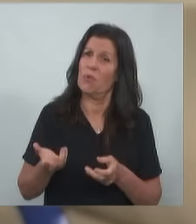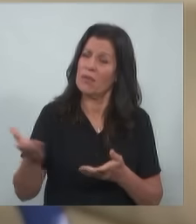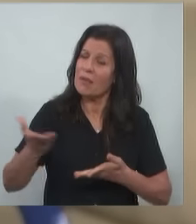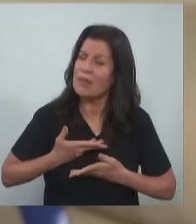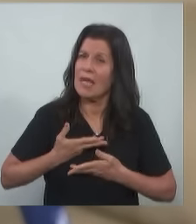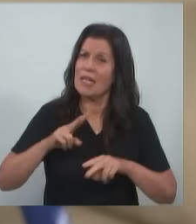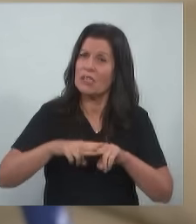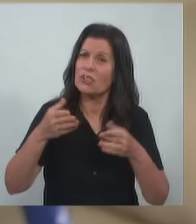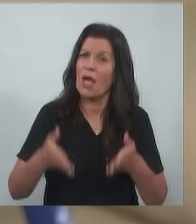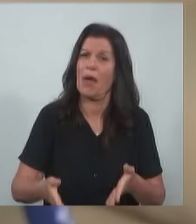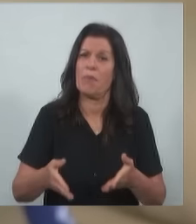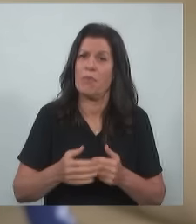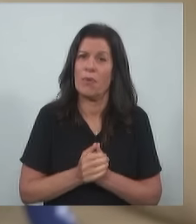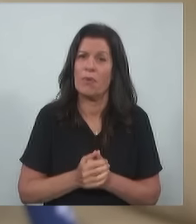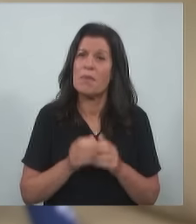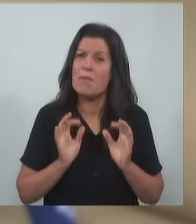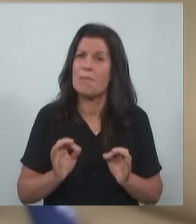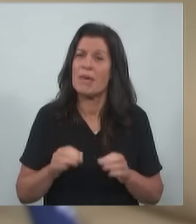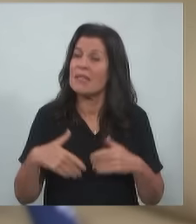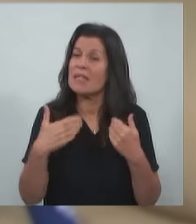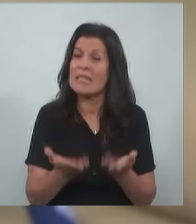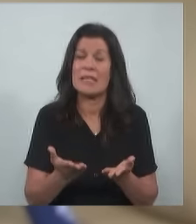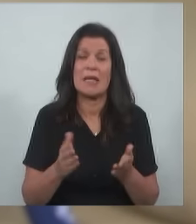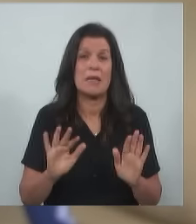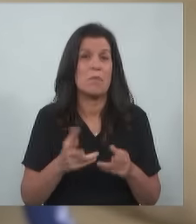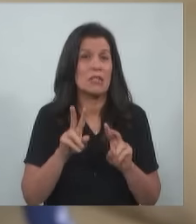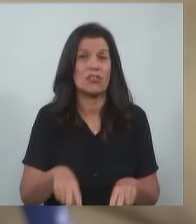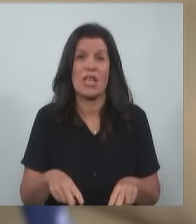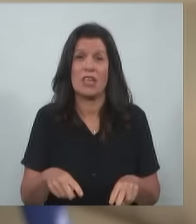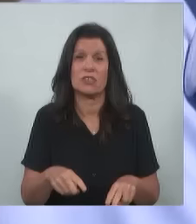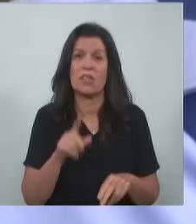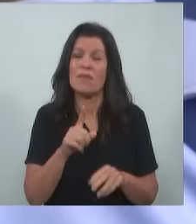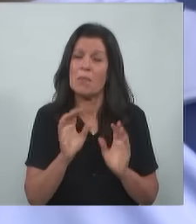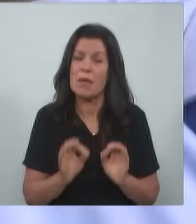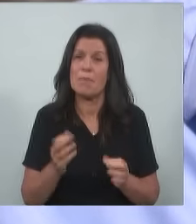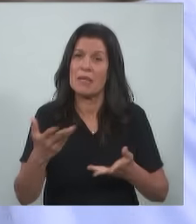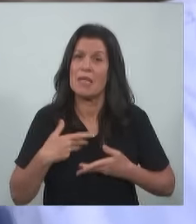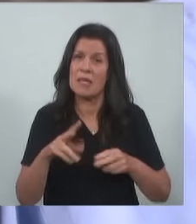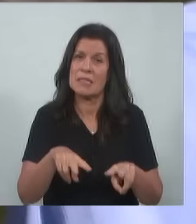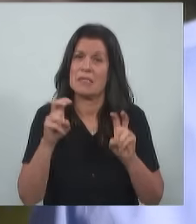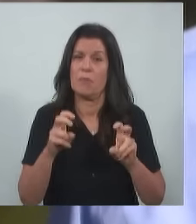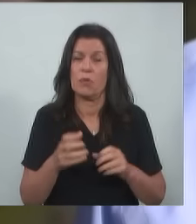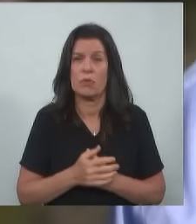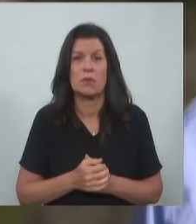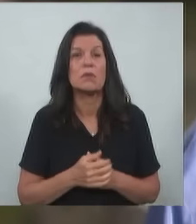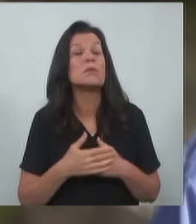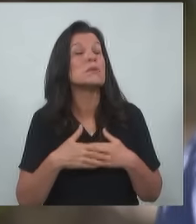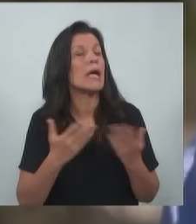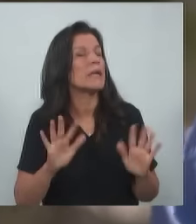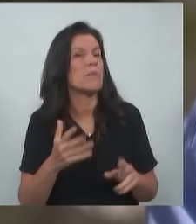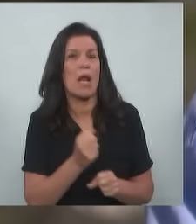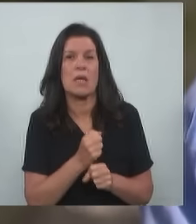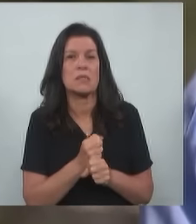אנחנו נשתה מה שיש לנו, אנחנו ניתן מה שיש לנו, אבל הזדמנות ריאלית בדיוק. אין מה לעשות, אלה מגרשים